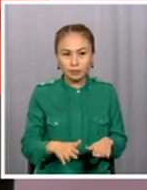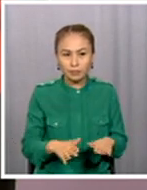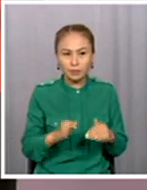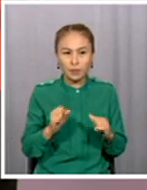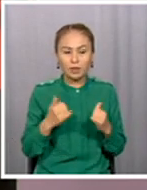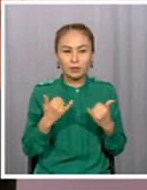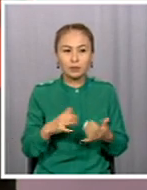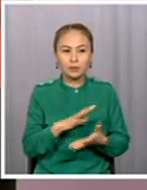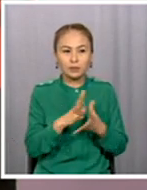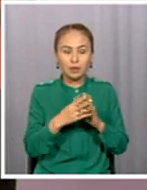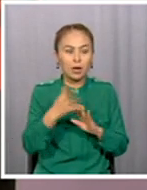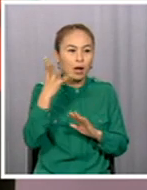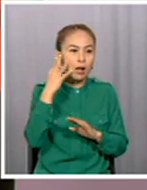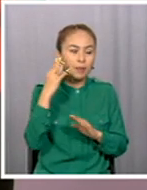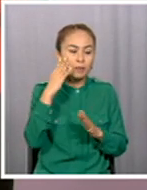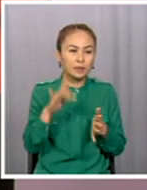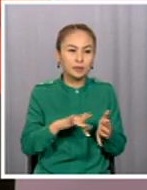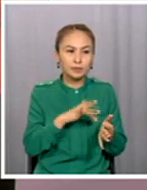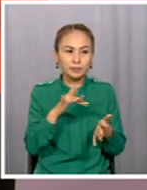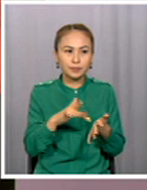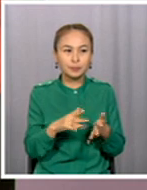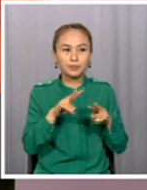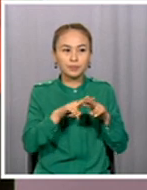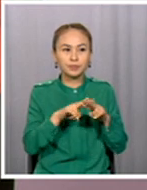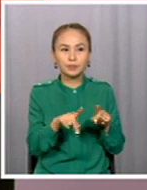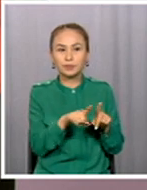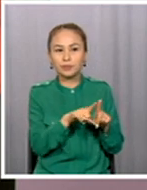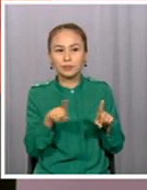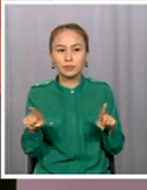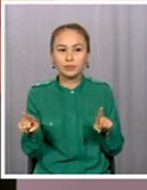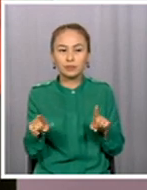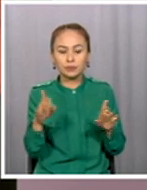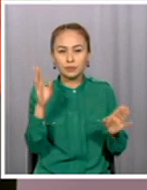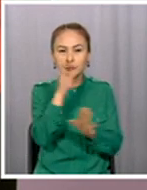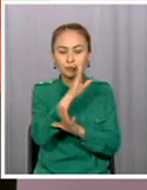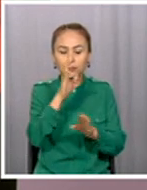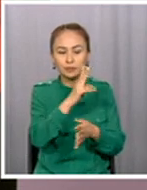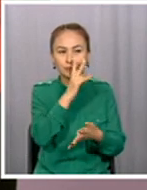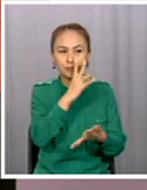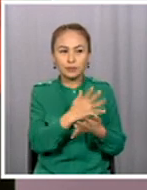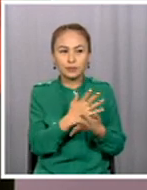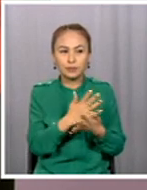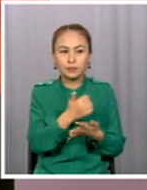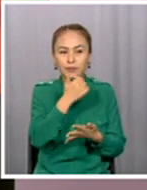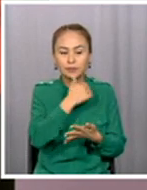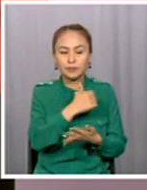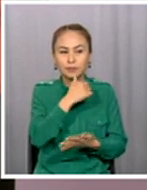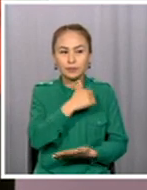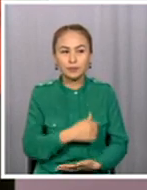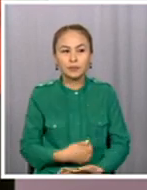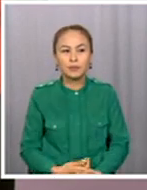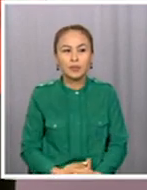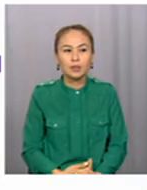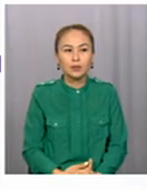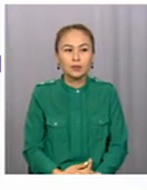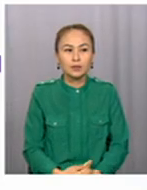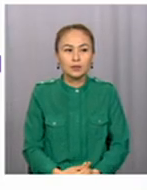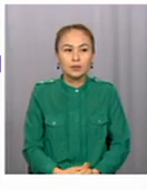енді Алматы қаласынан Нұр-Сұлтан қаласындағы табиғи көрікті жерлерге дейінгі бағытты